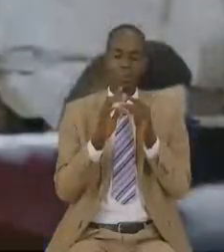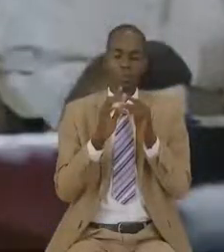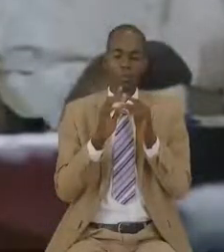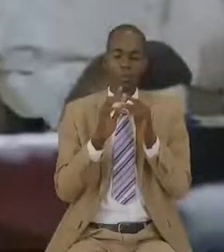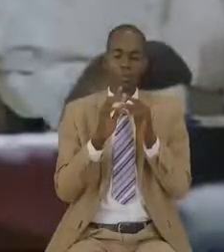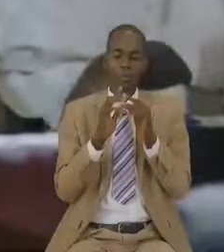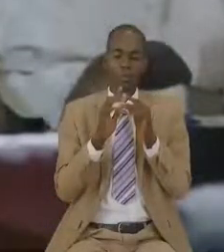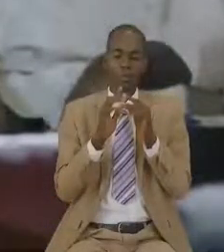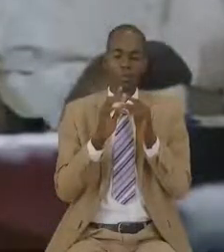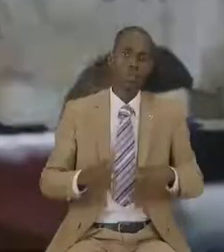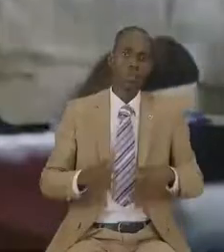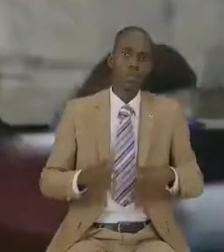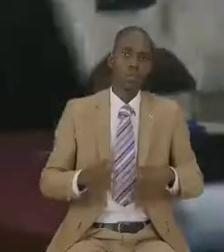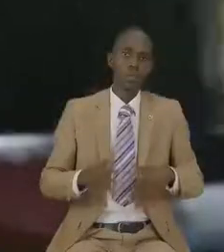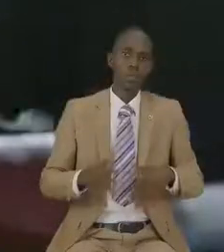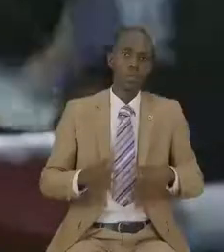Conseillez